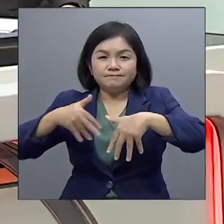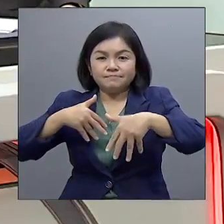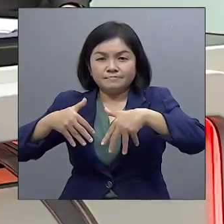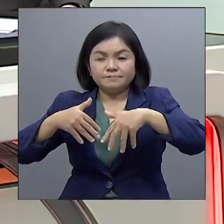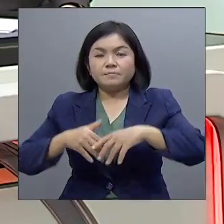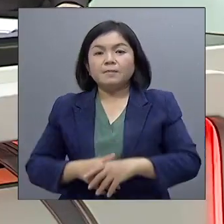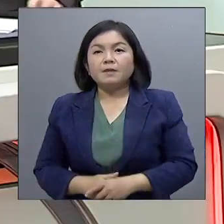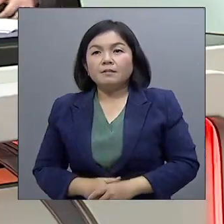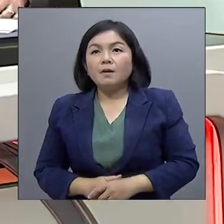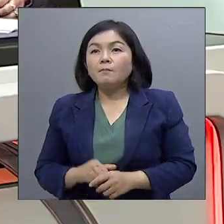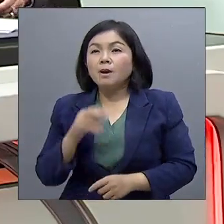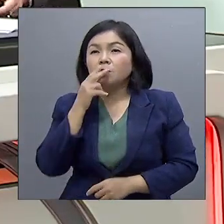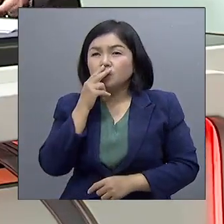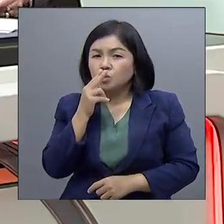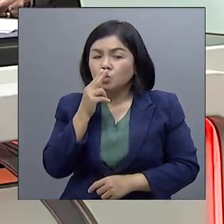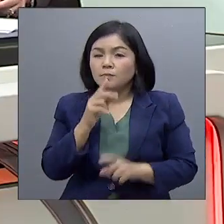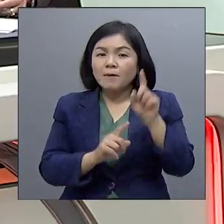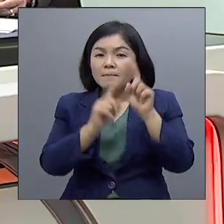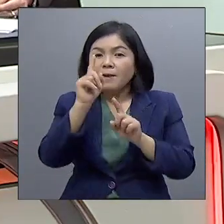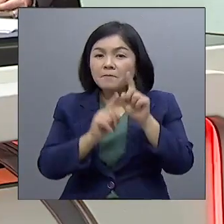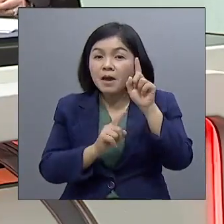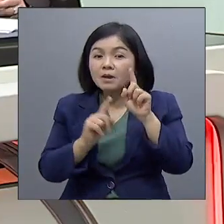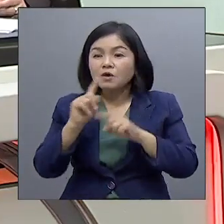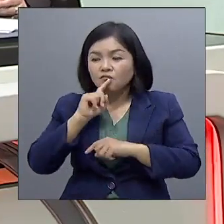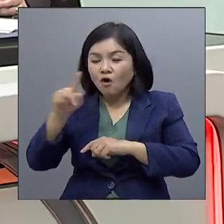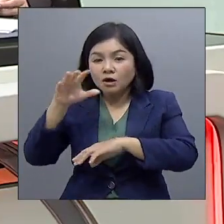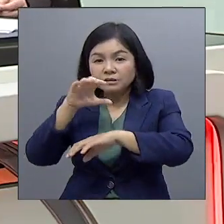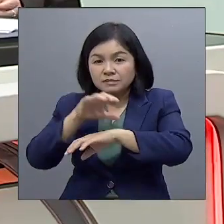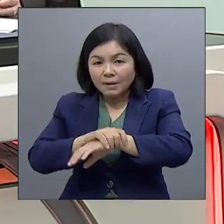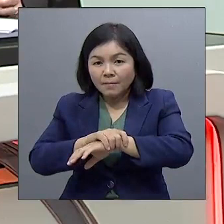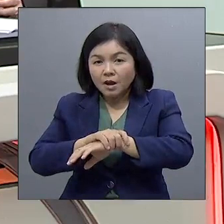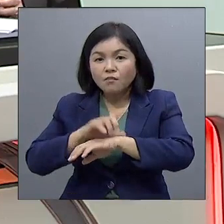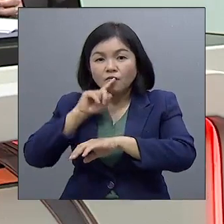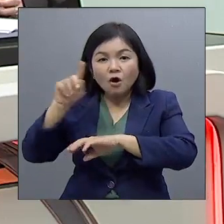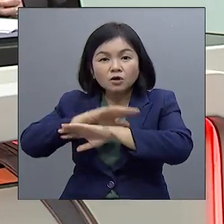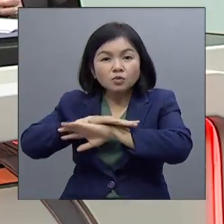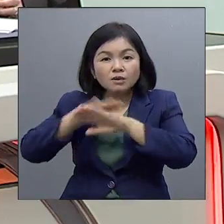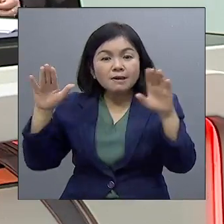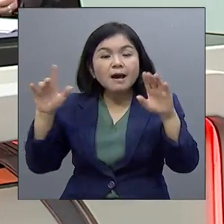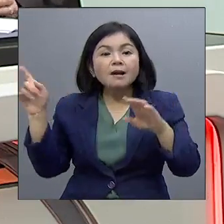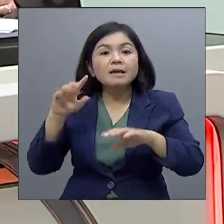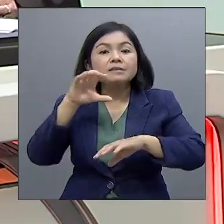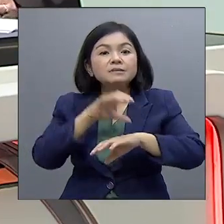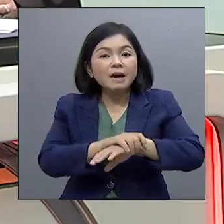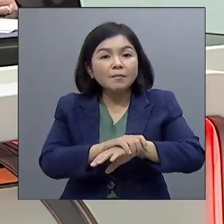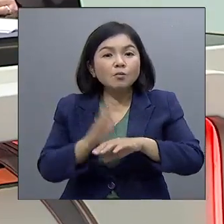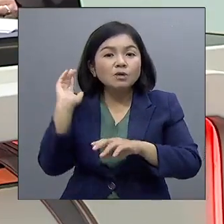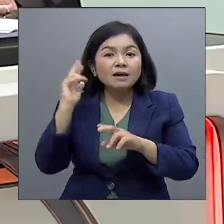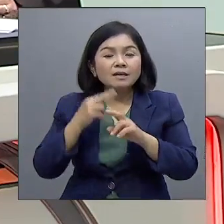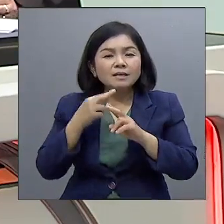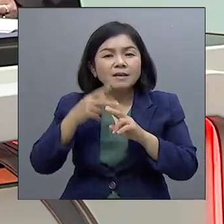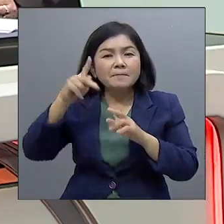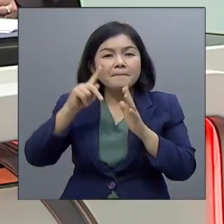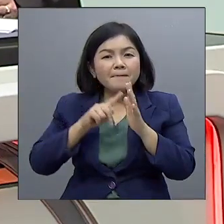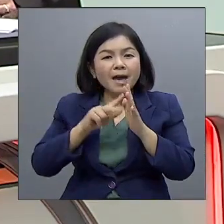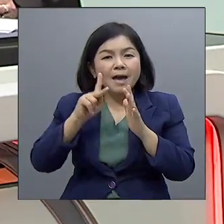ส่วนความคืบหน้าในการตรวจสอบกรณีการขอหมายจับถอนหมายจับนายอุปกิตปาจาริยางกูลสมาชิกวุฒิสภ